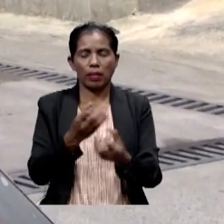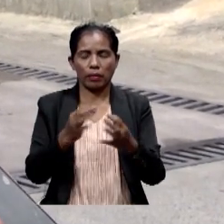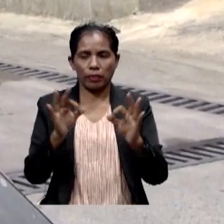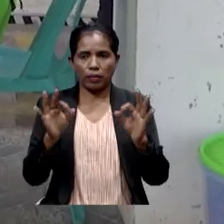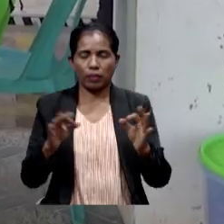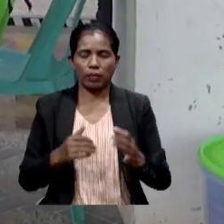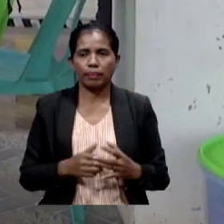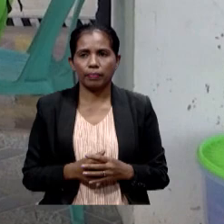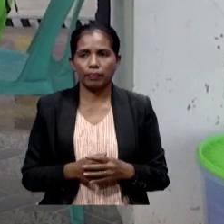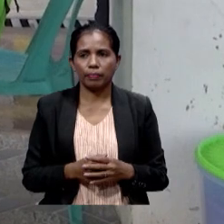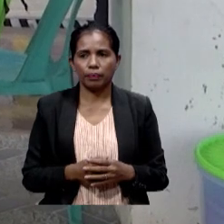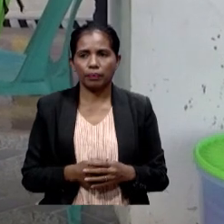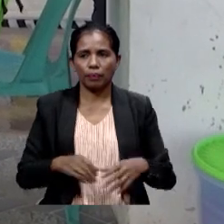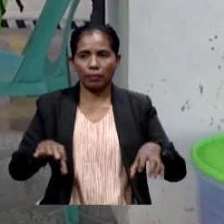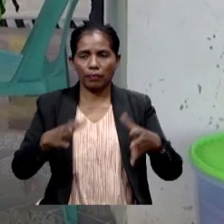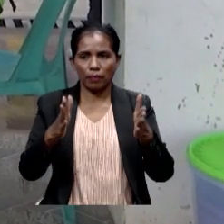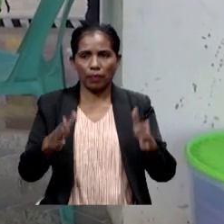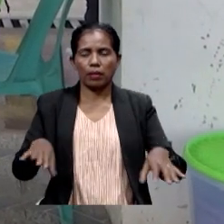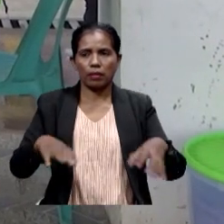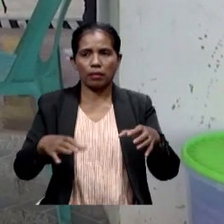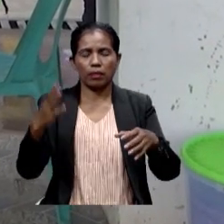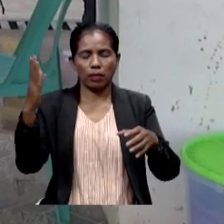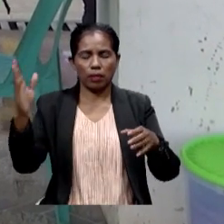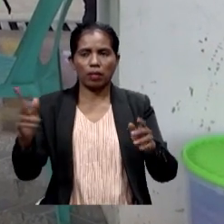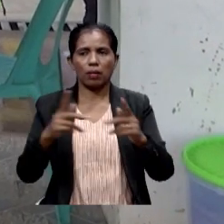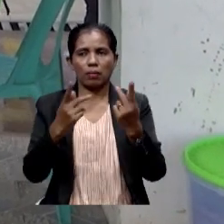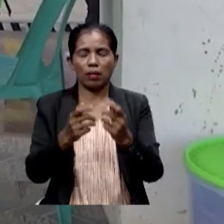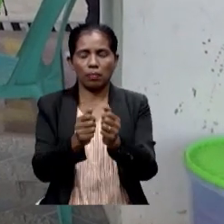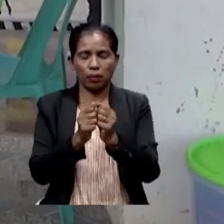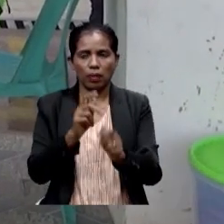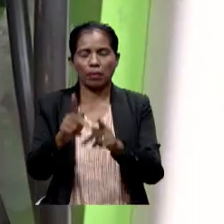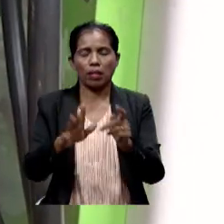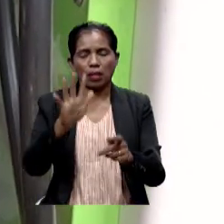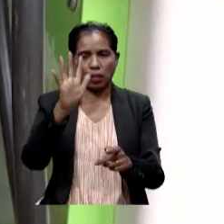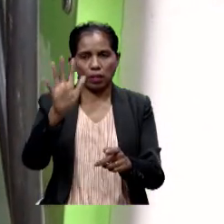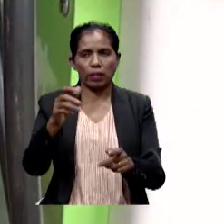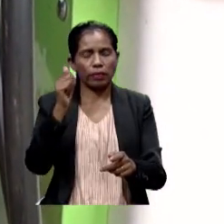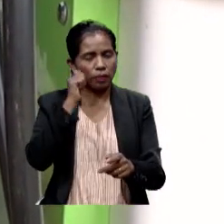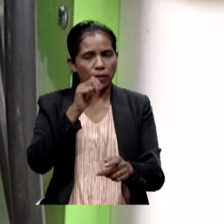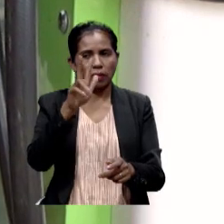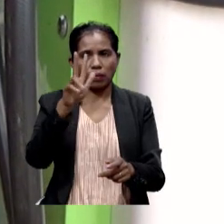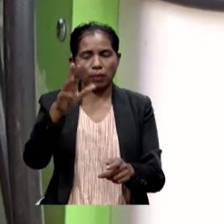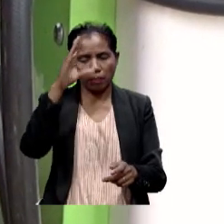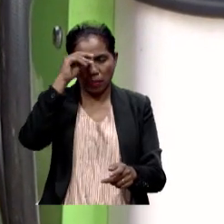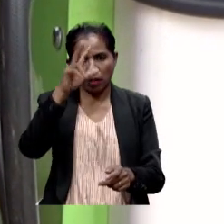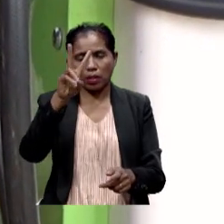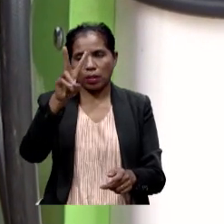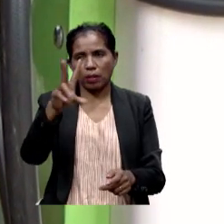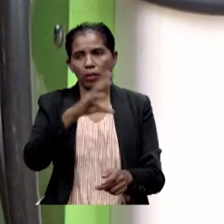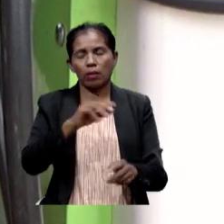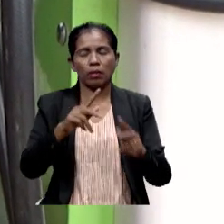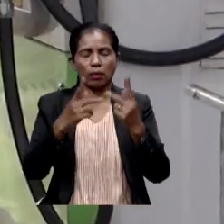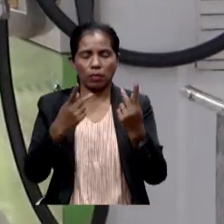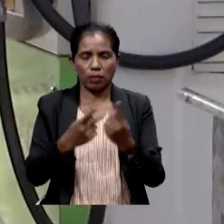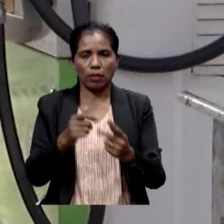komplit. Trabalhador nebe serviço e a companhia realistic amutuk emana ing lima, composto si feto tolu, mane rua no companhia